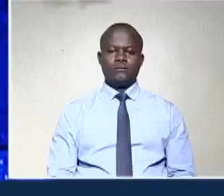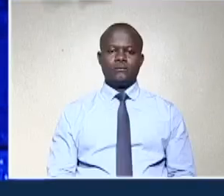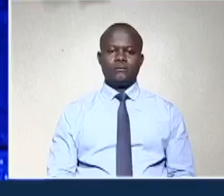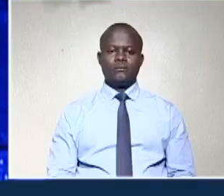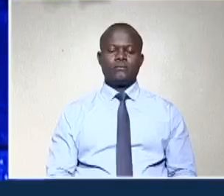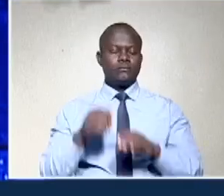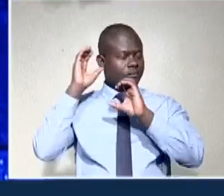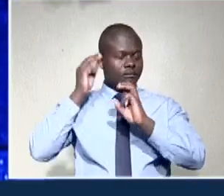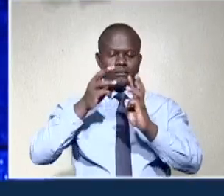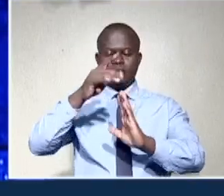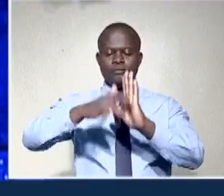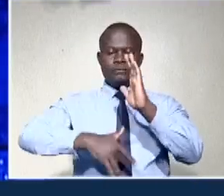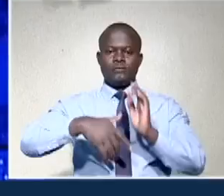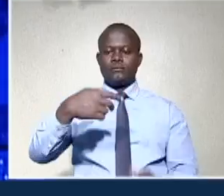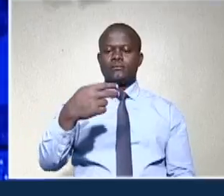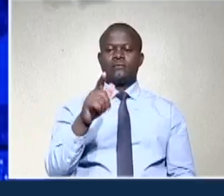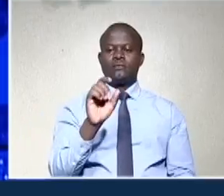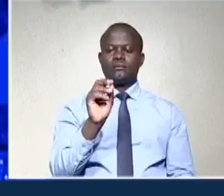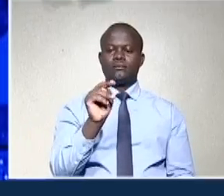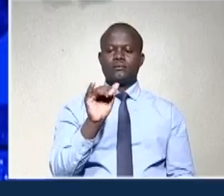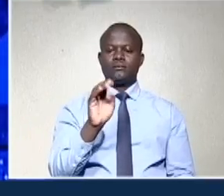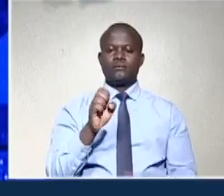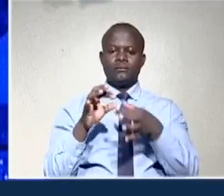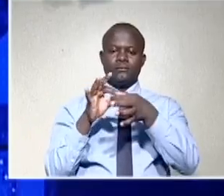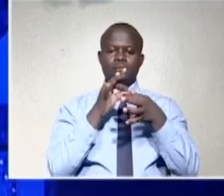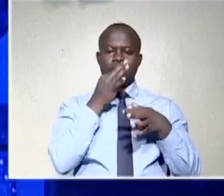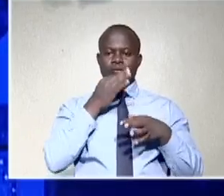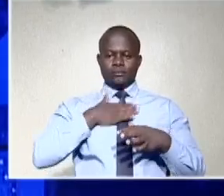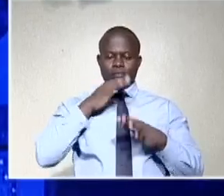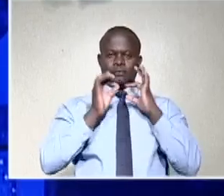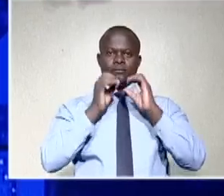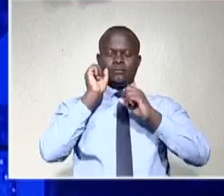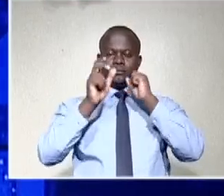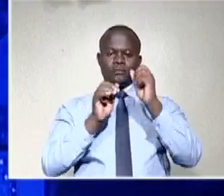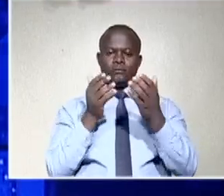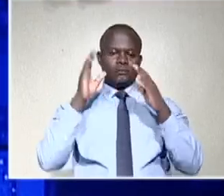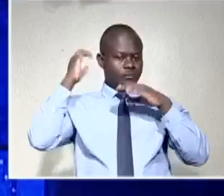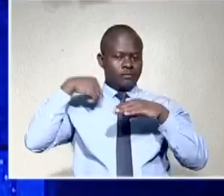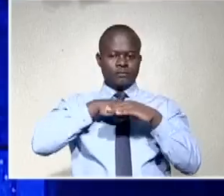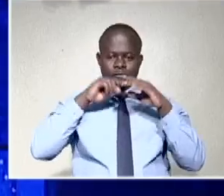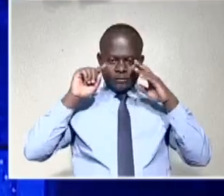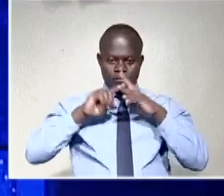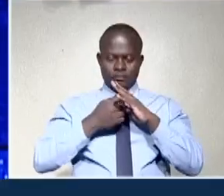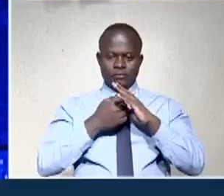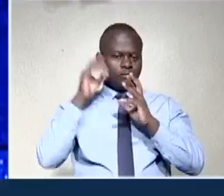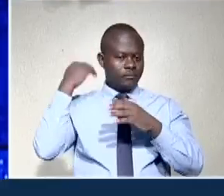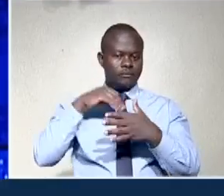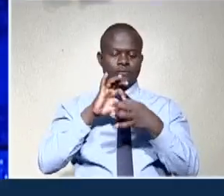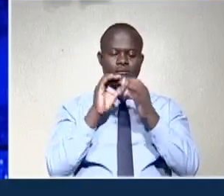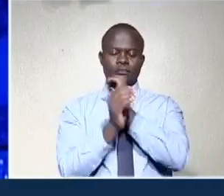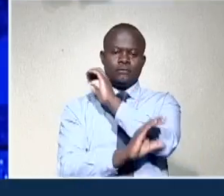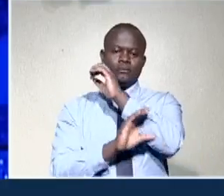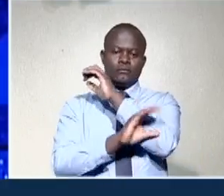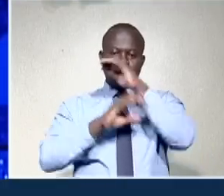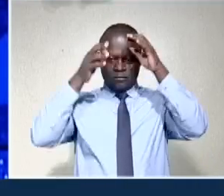n'amakuru ku buryo burambuye mujye kugezwaho nangere onsikanzaire mfatanyije na Fidel irizaba imbuto. Aya makuru tuyahere makuru ajyanye n'ububanyi n'amahanga